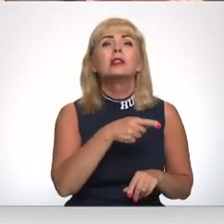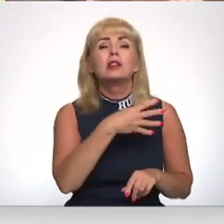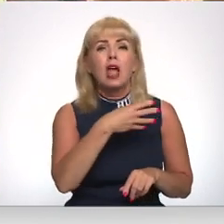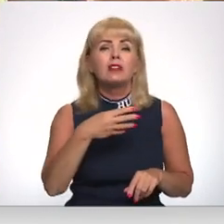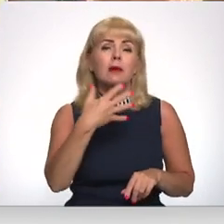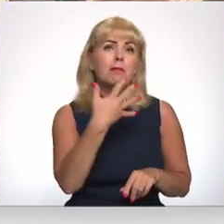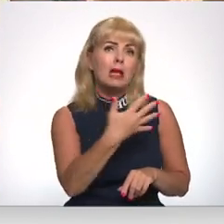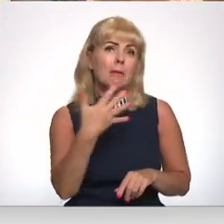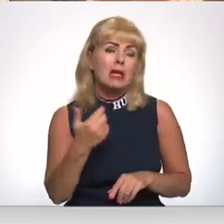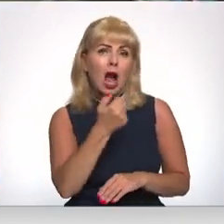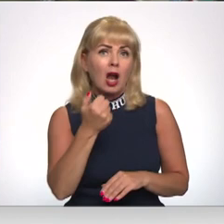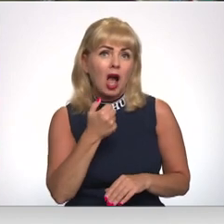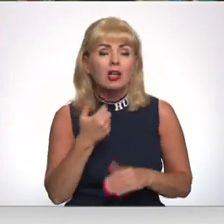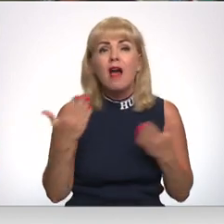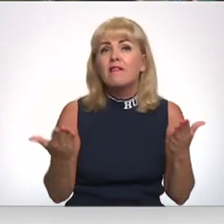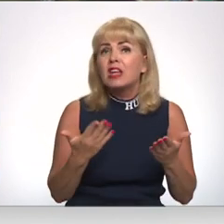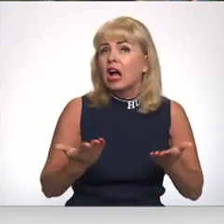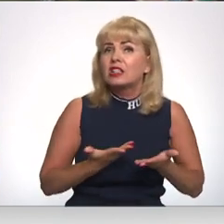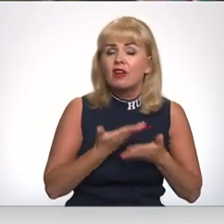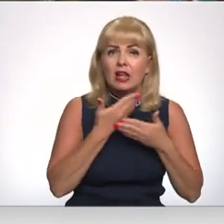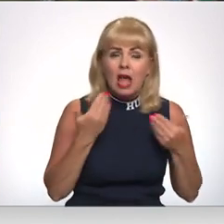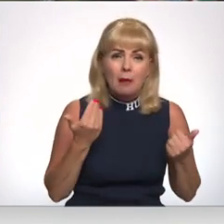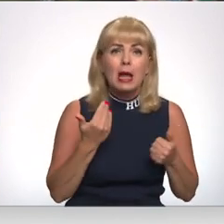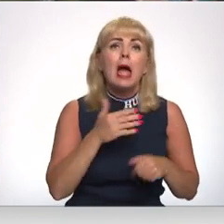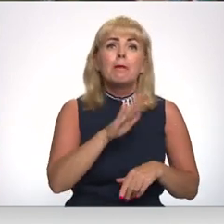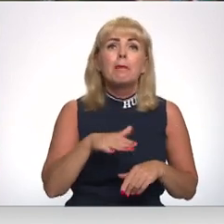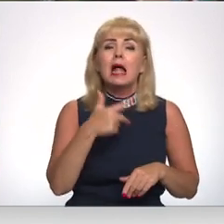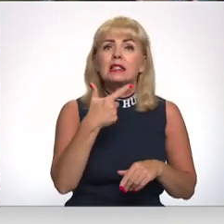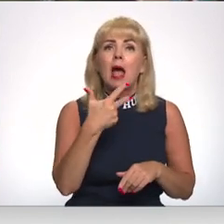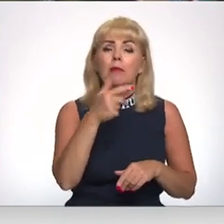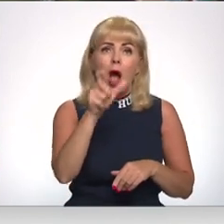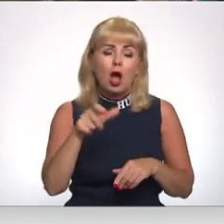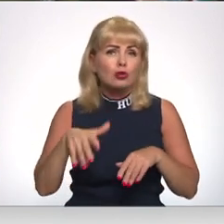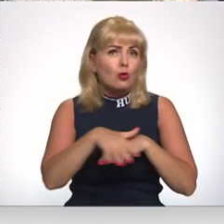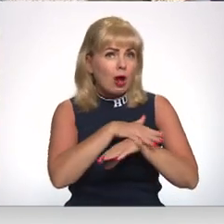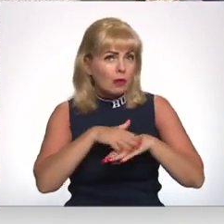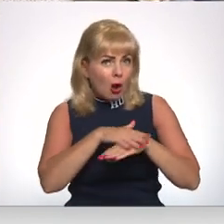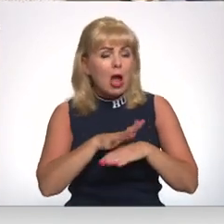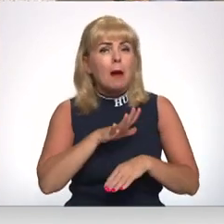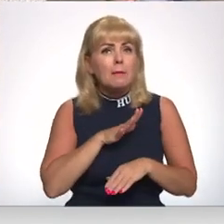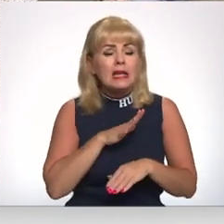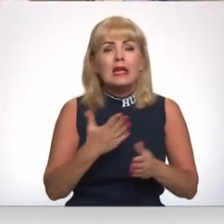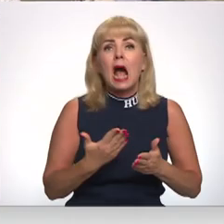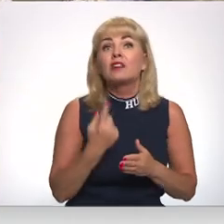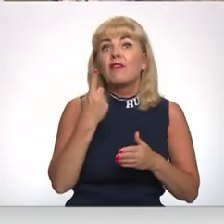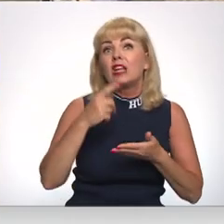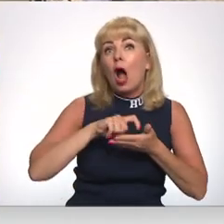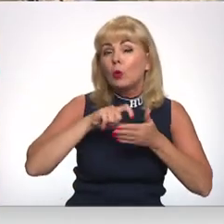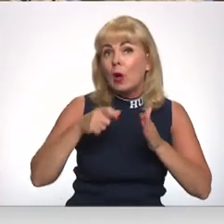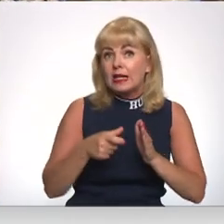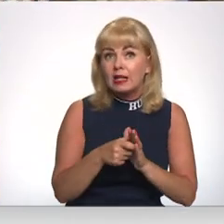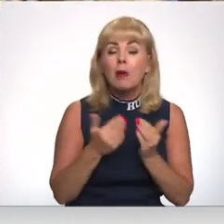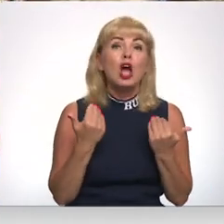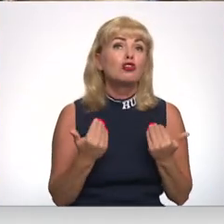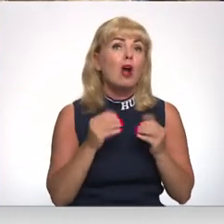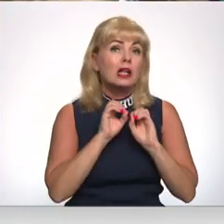1955. Gadā, viegli dzīve nebija. Ģimenei 7-8 cilvēku lielā pulkā bija jādzīvo vienā istabā. Un